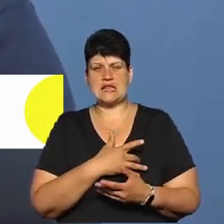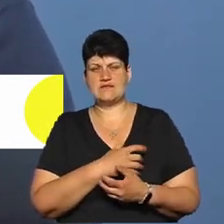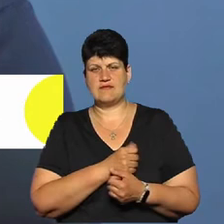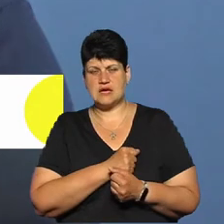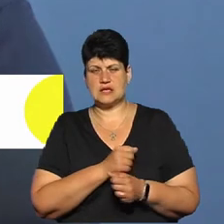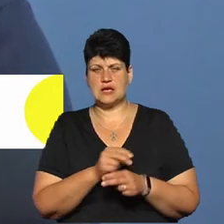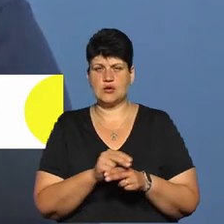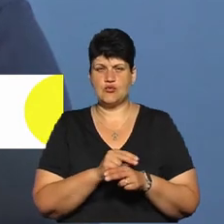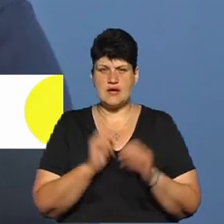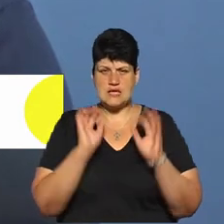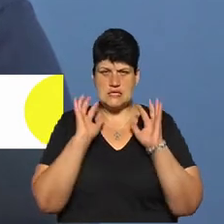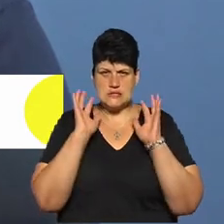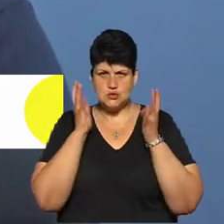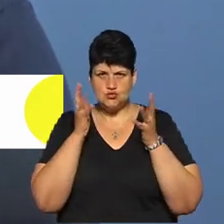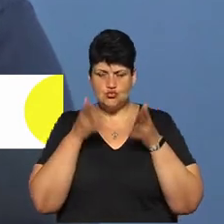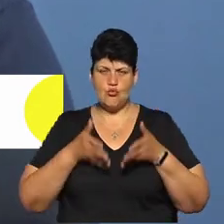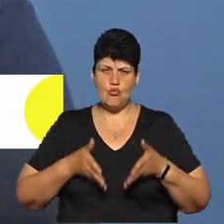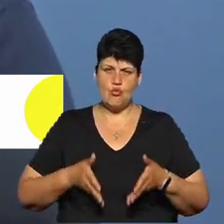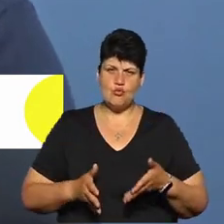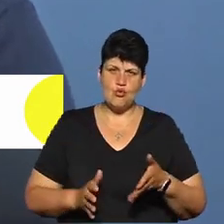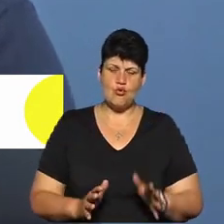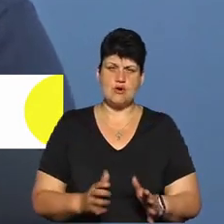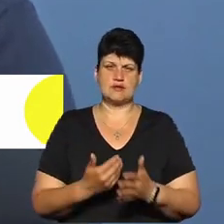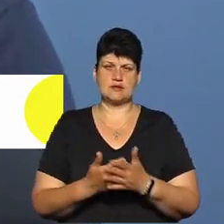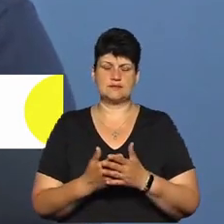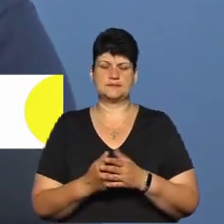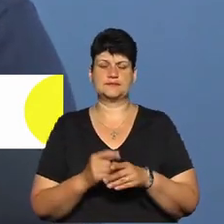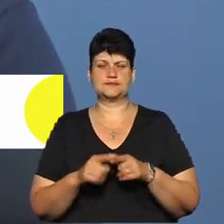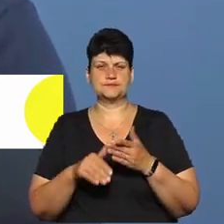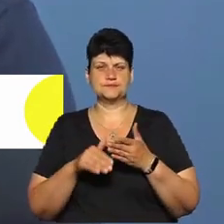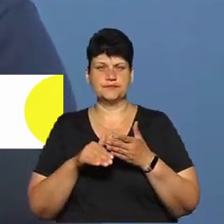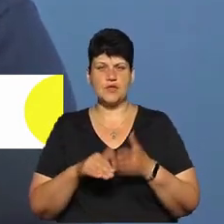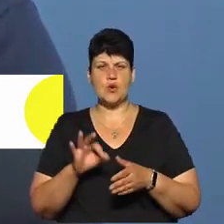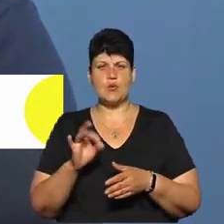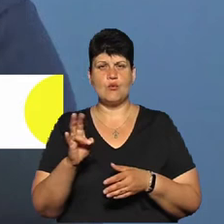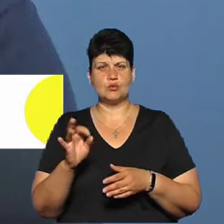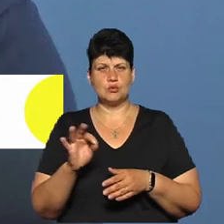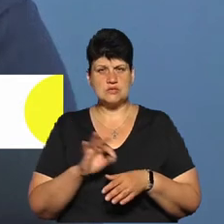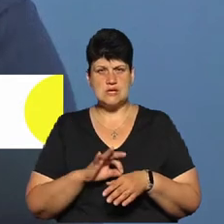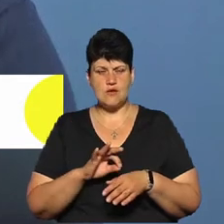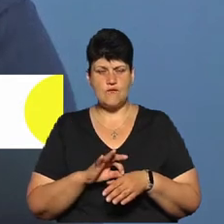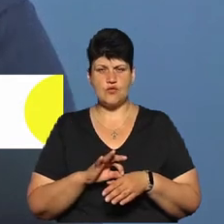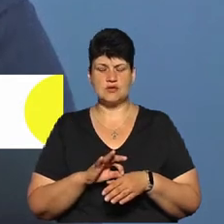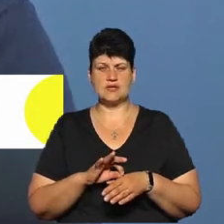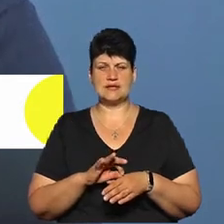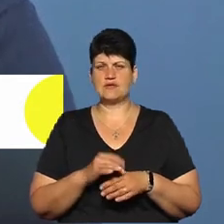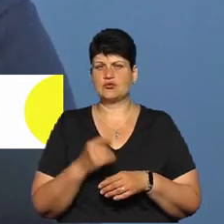інфаркту, інсульту, полога, неонатальна допомога, лікування онкозахворювань. І жоден